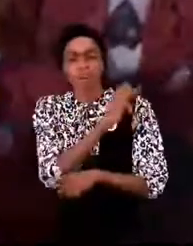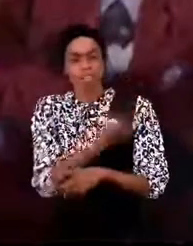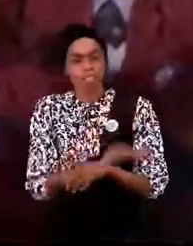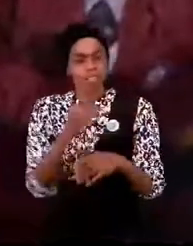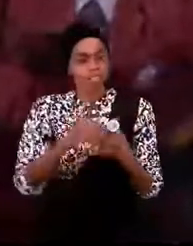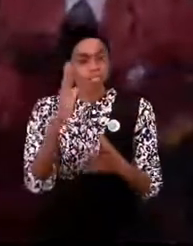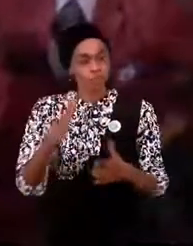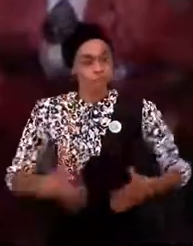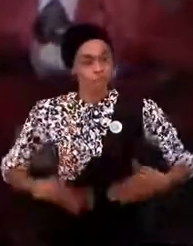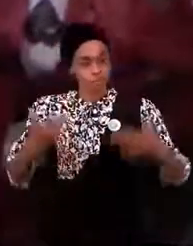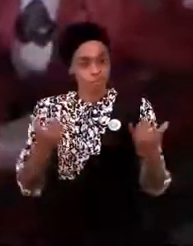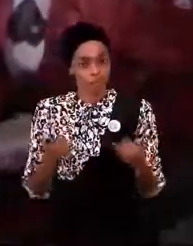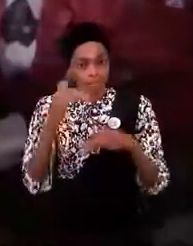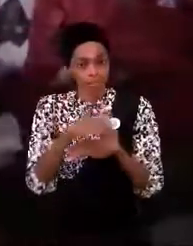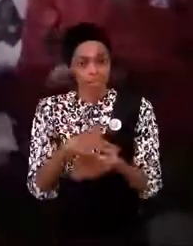puissante.